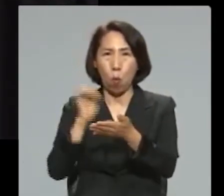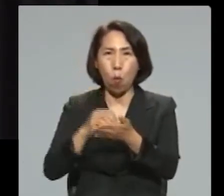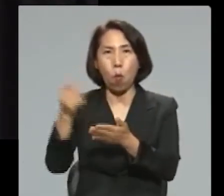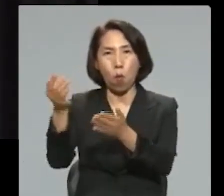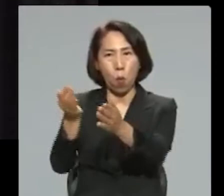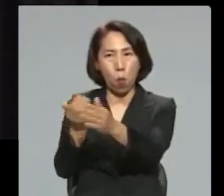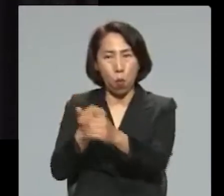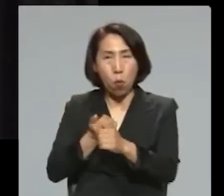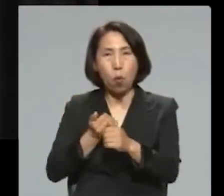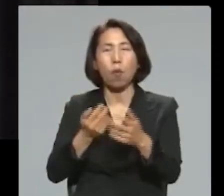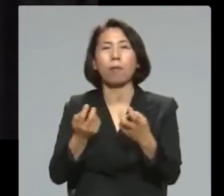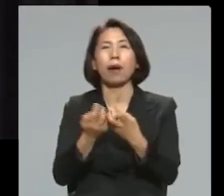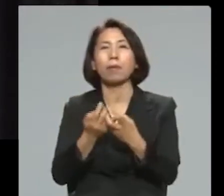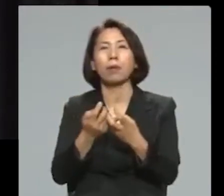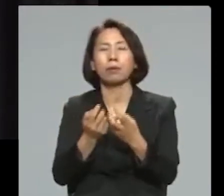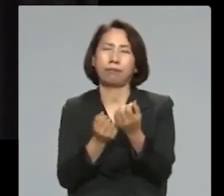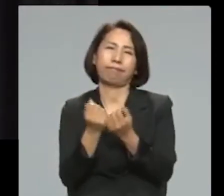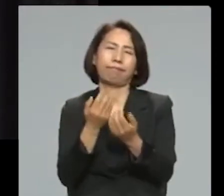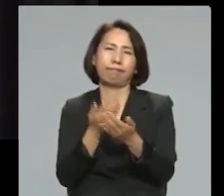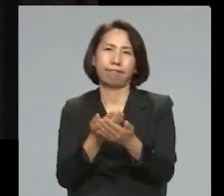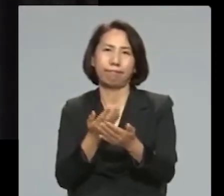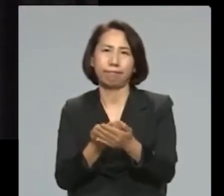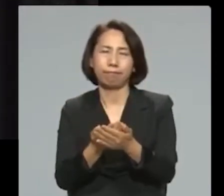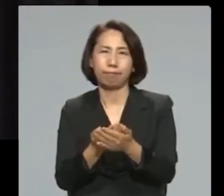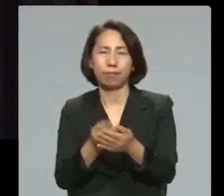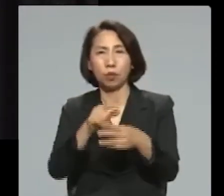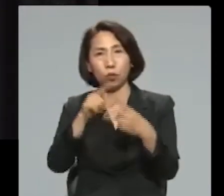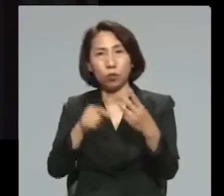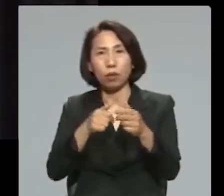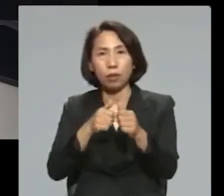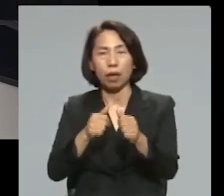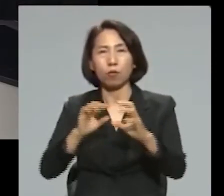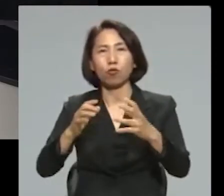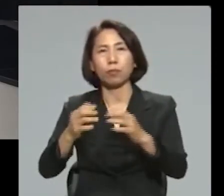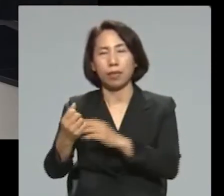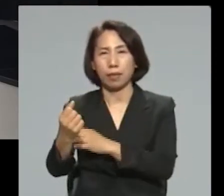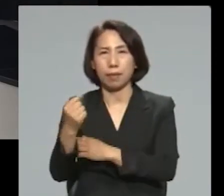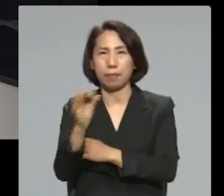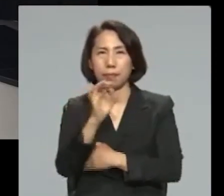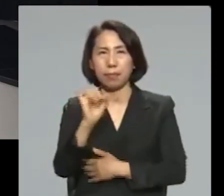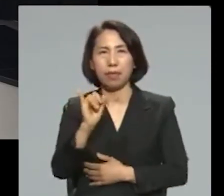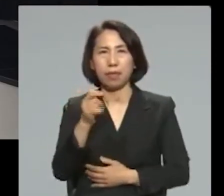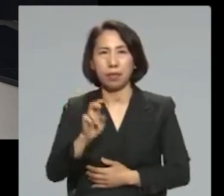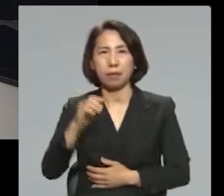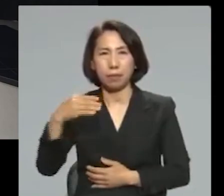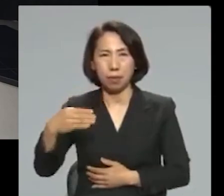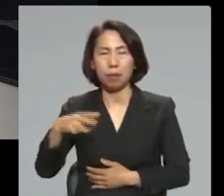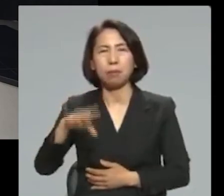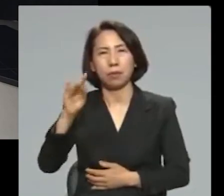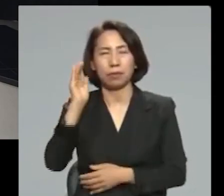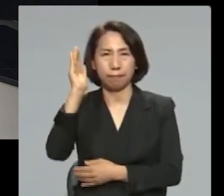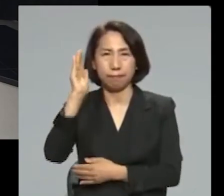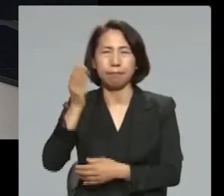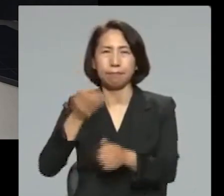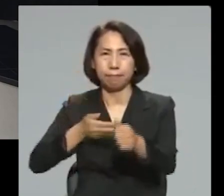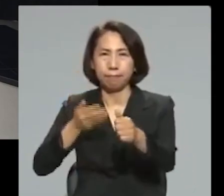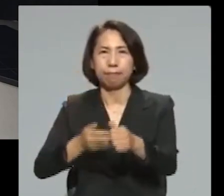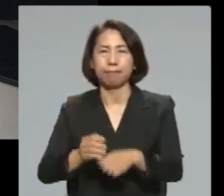있다면 말씀해 주시기 바랍니다. 발언 순서에 따라서 국민의힘 이남철 후보에게 먼저 답변 기회를